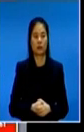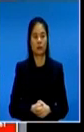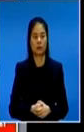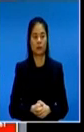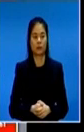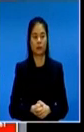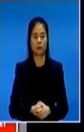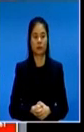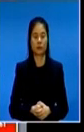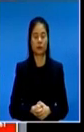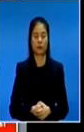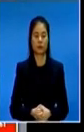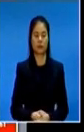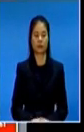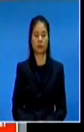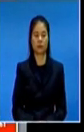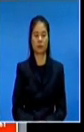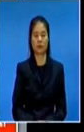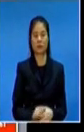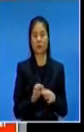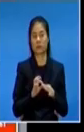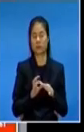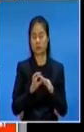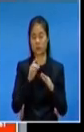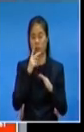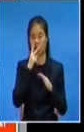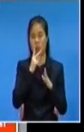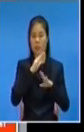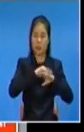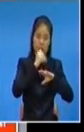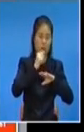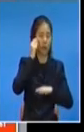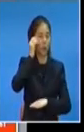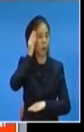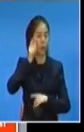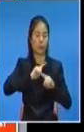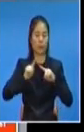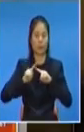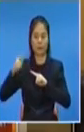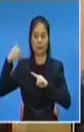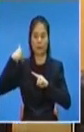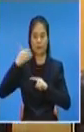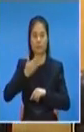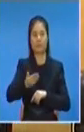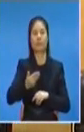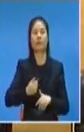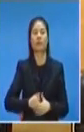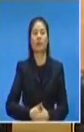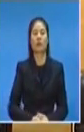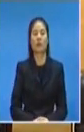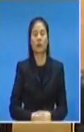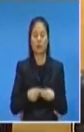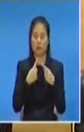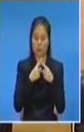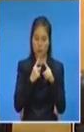ครับในหลักเรื่องของบัญชีอาวุโสประกอบความรู้ความสามารถเนี่ยก็คงมีเท่านี้นะครับแต่อย่างไรก็ตามเพื่อ